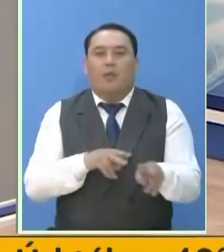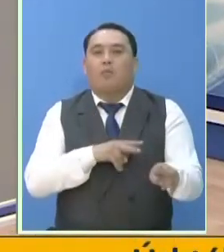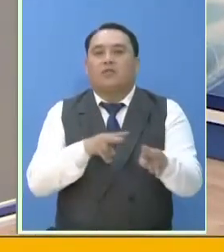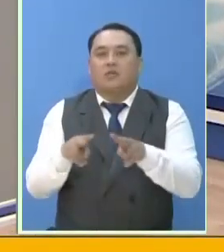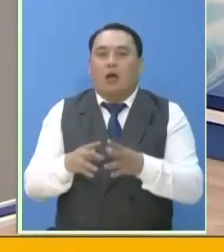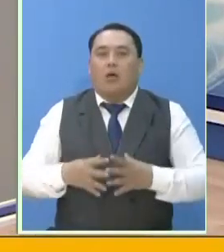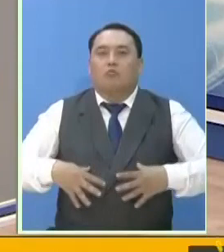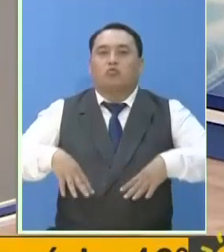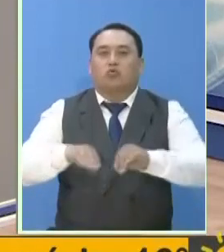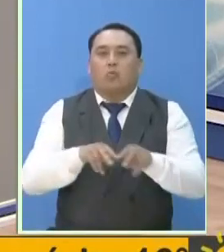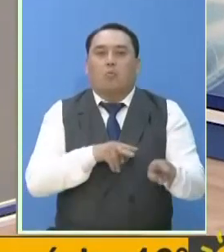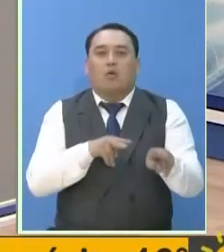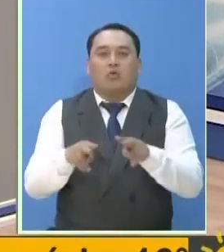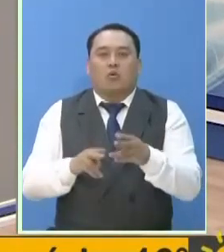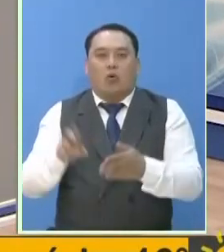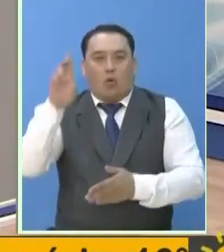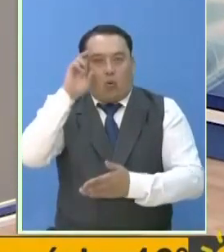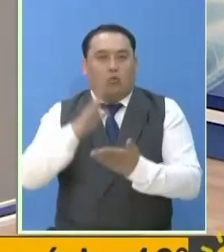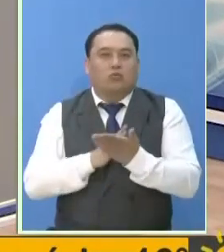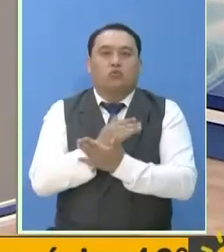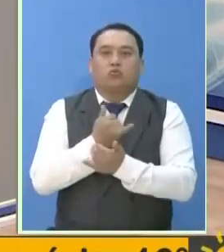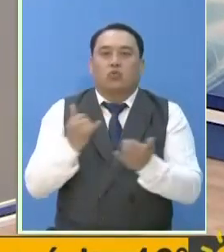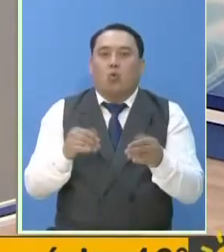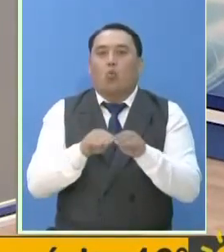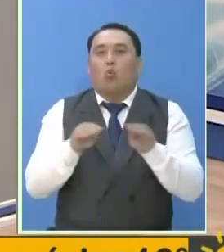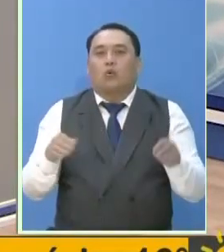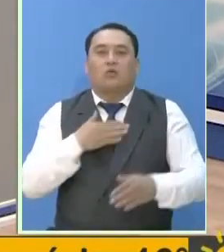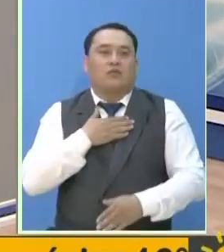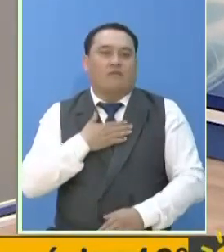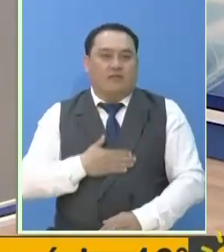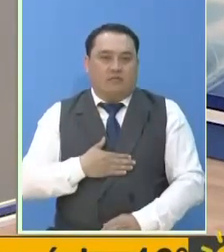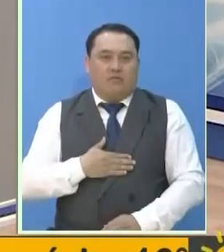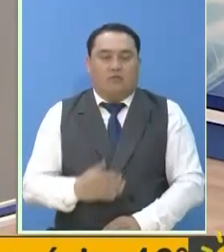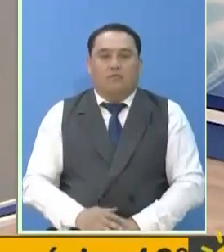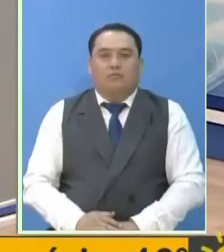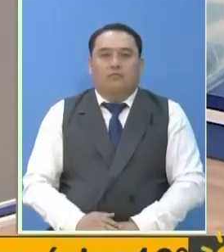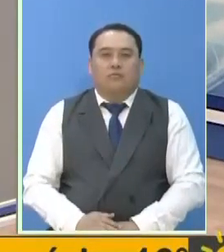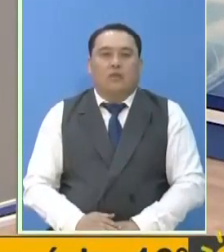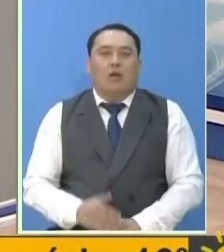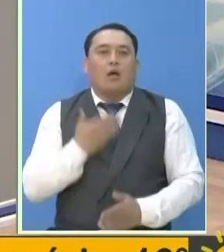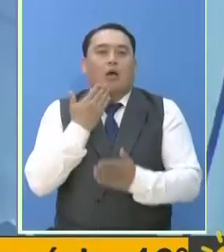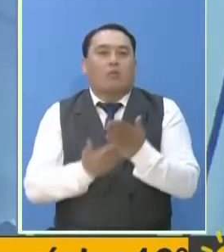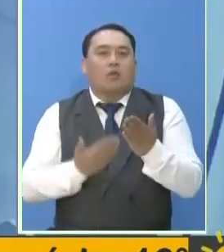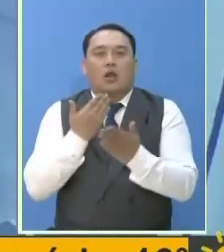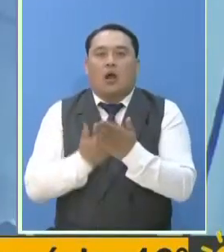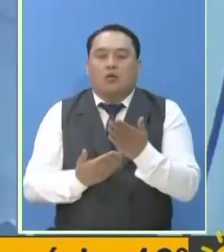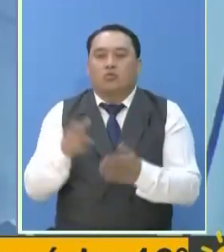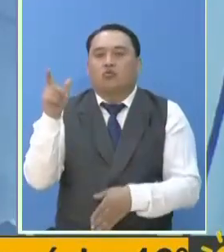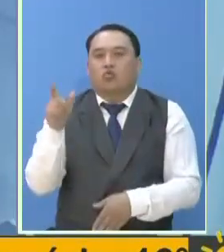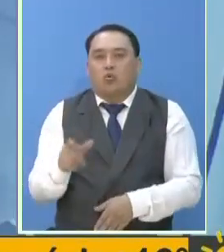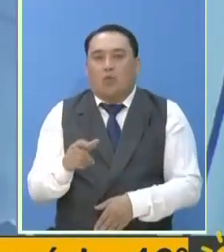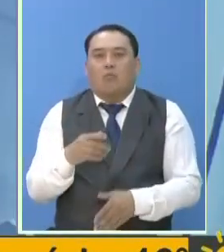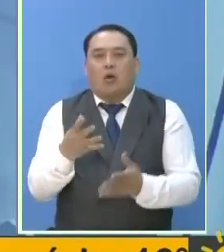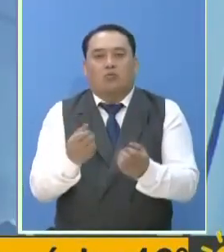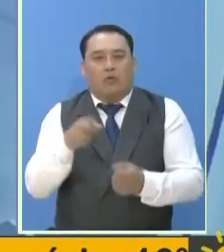мониторинг, общественный мониторинг по оказанию государственных услуг по уровню удовлетворенности. То есть опрашивают простых граждан, которые